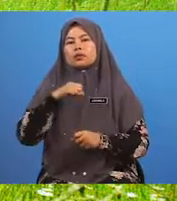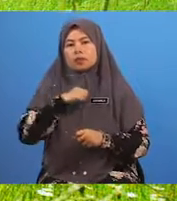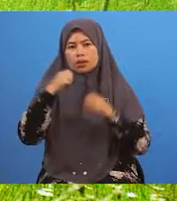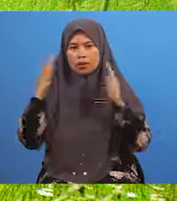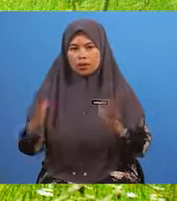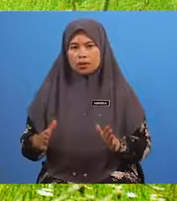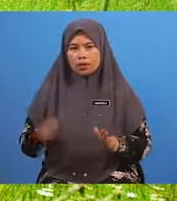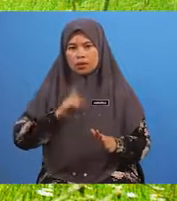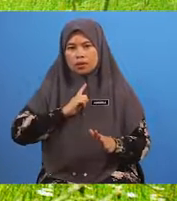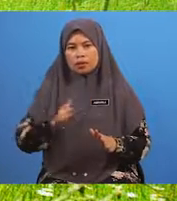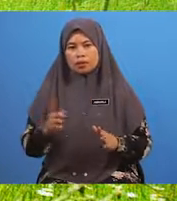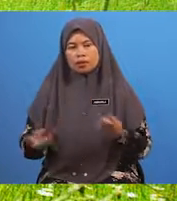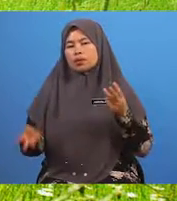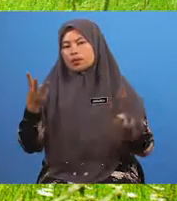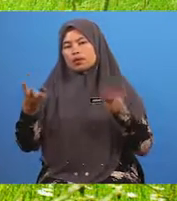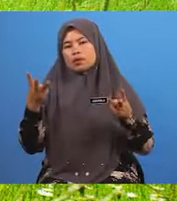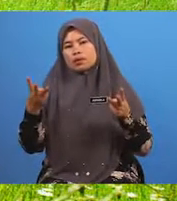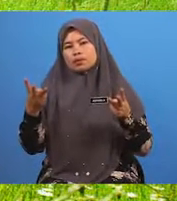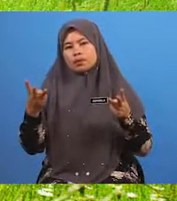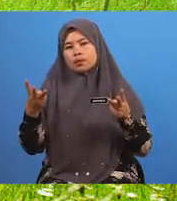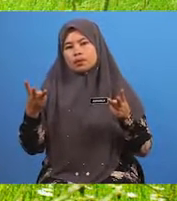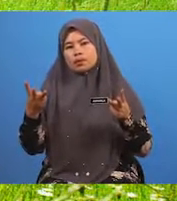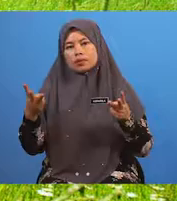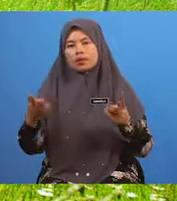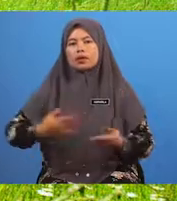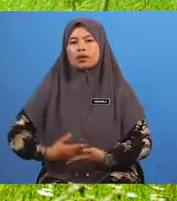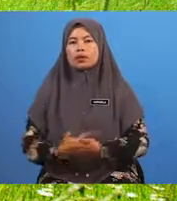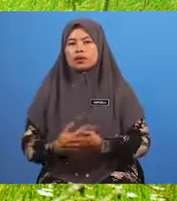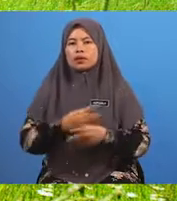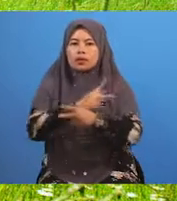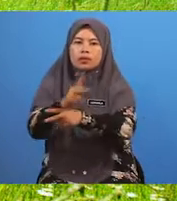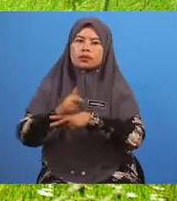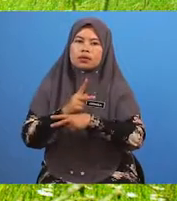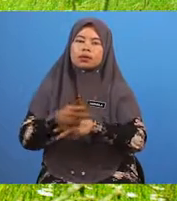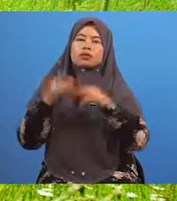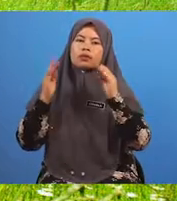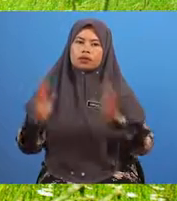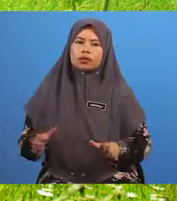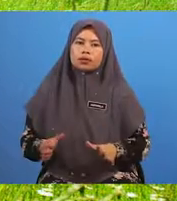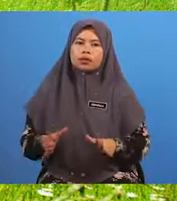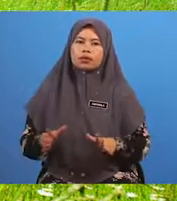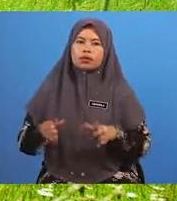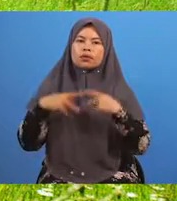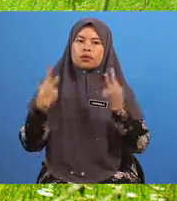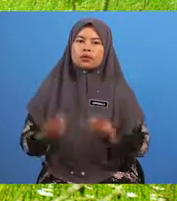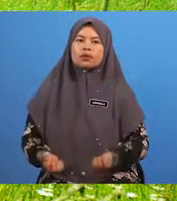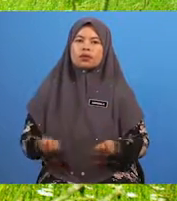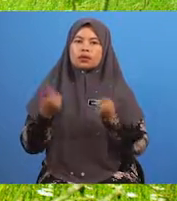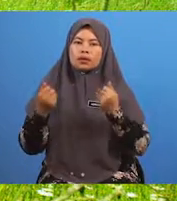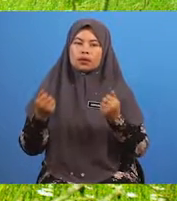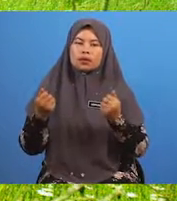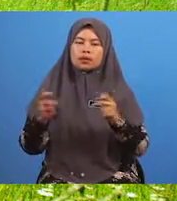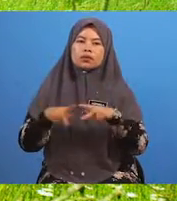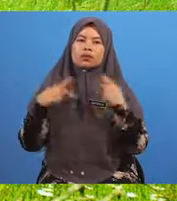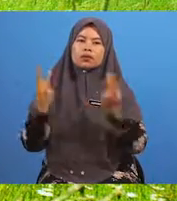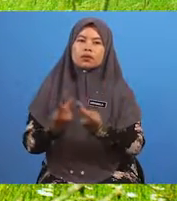kerana walaupun anak dipelihara dan dibesarkan oleh keluarga angkat, tetapi hak keluarga kandung tetap terjaga dan